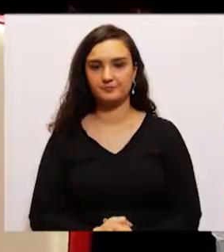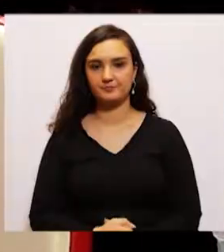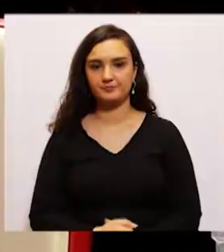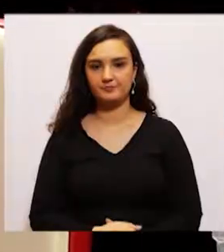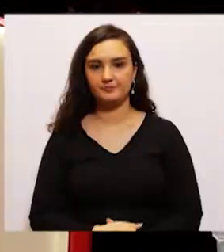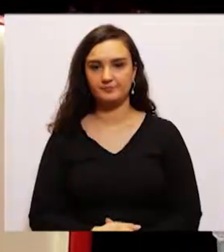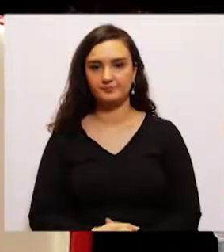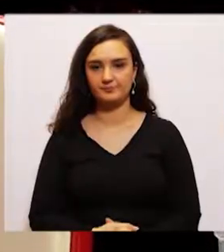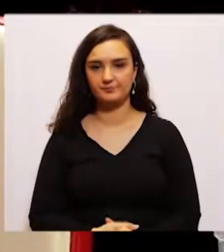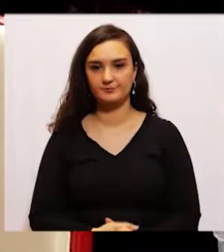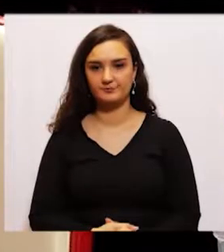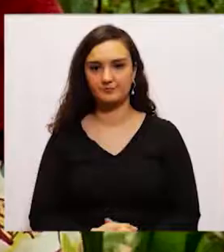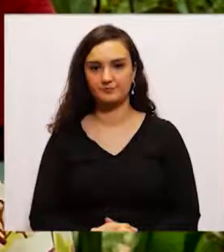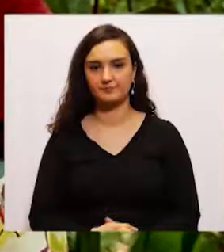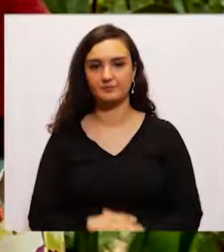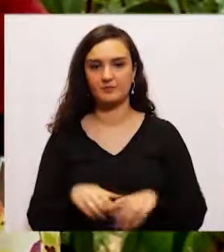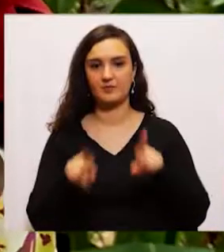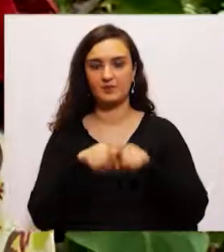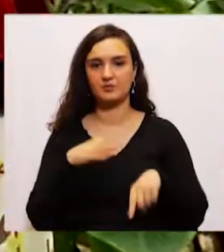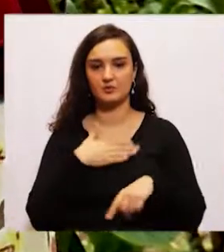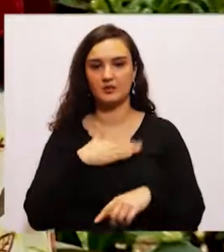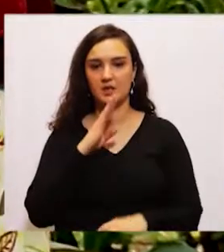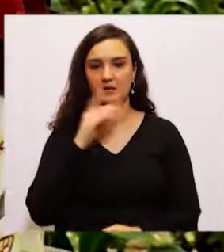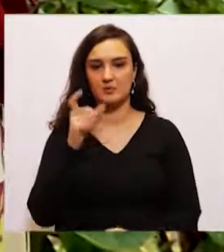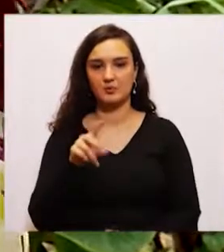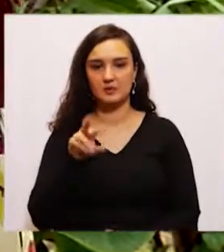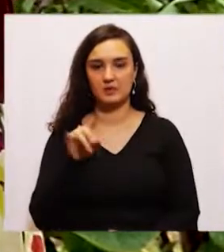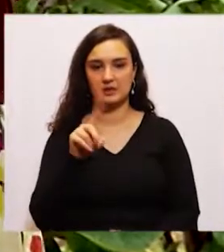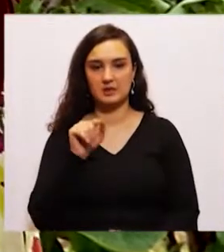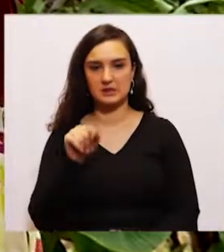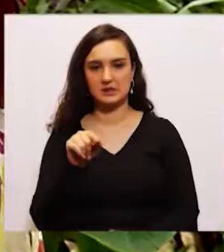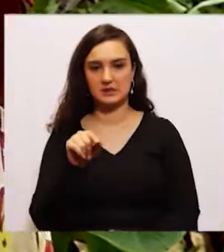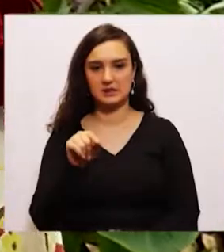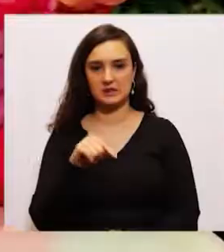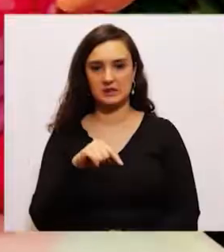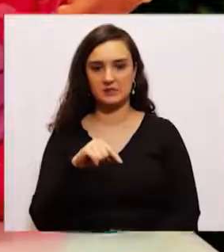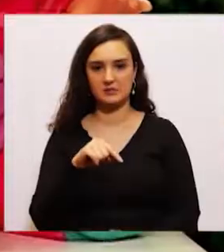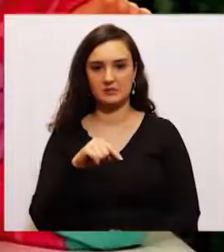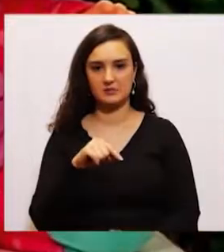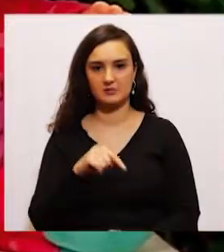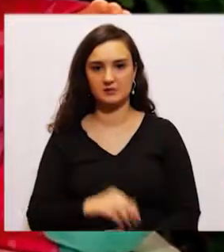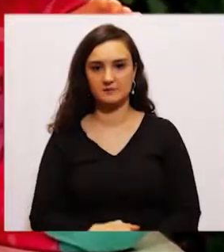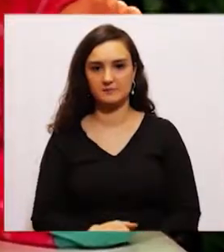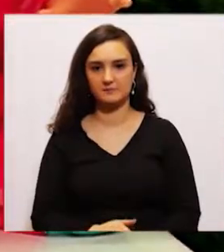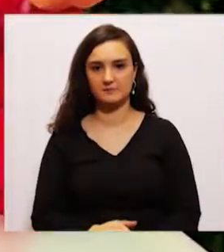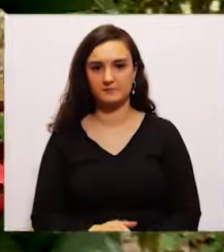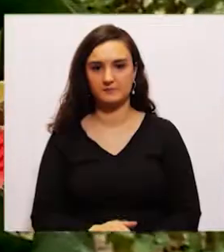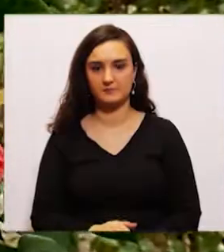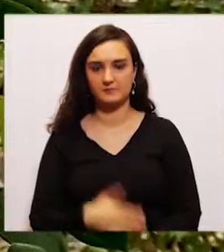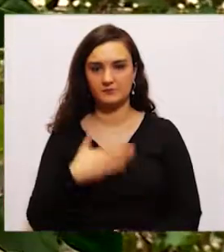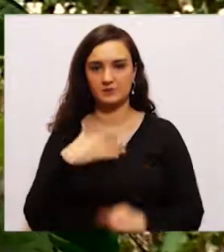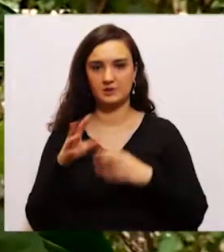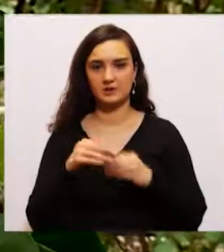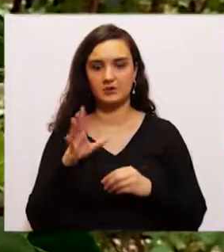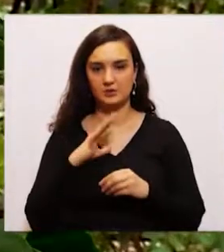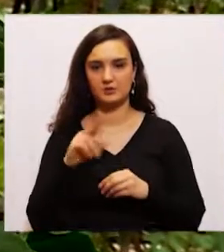არიტიროს უცბად. ესეც ჩვენი ქალბატონი ლიზა, რომელმაც გაგვიწია. ჩვენთან ერთად